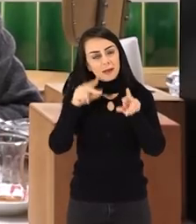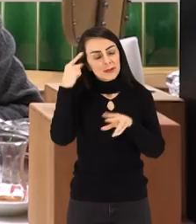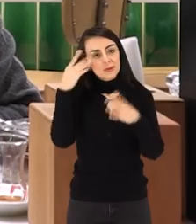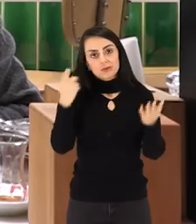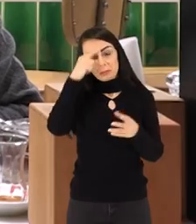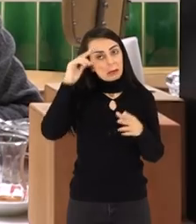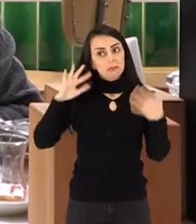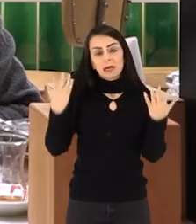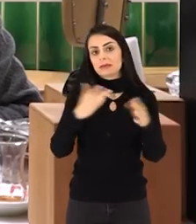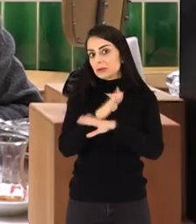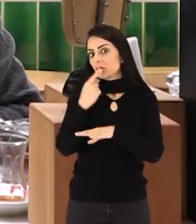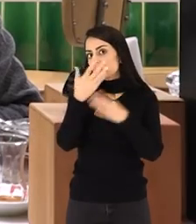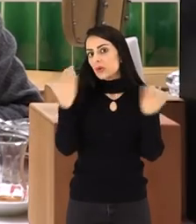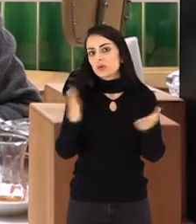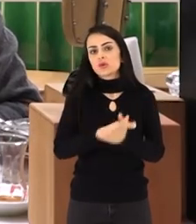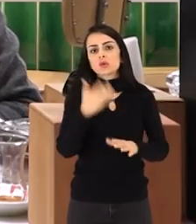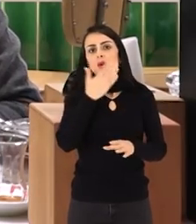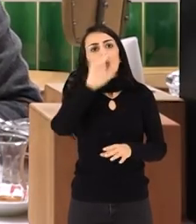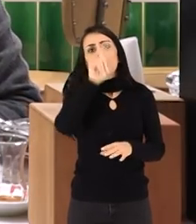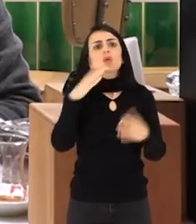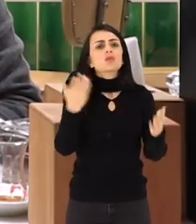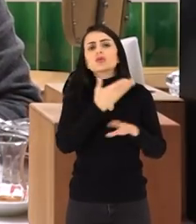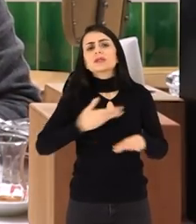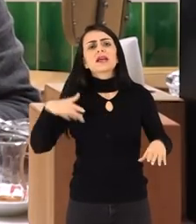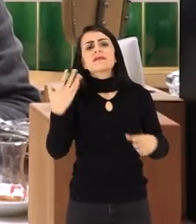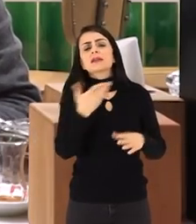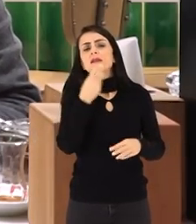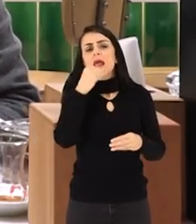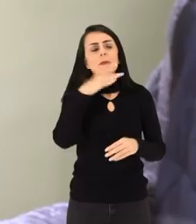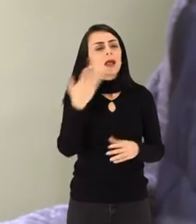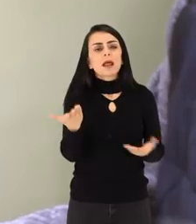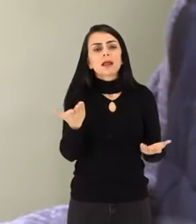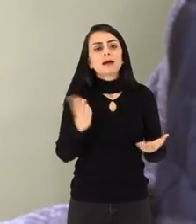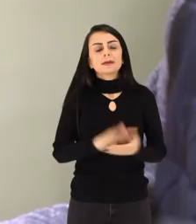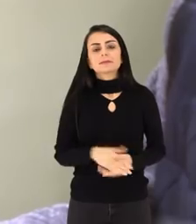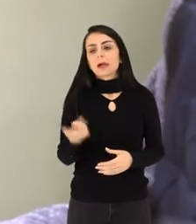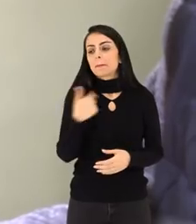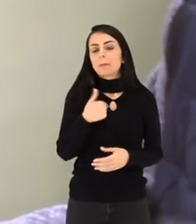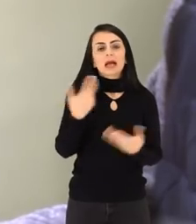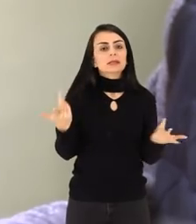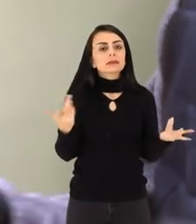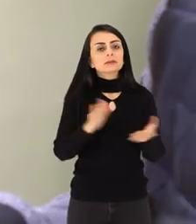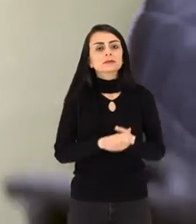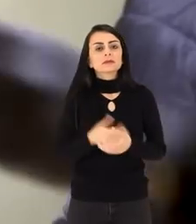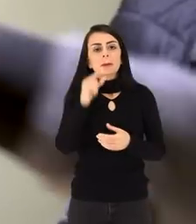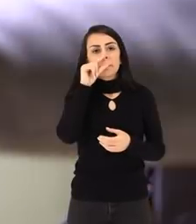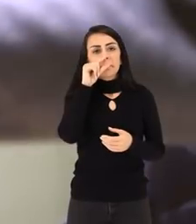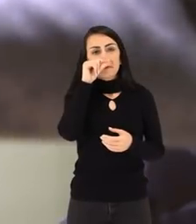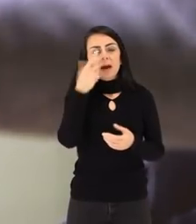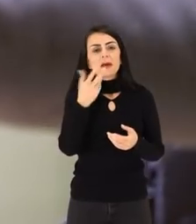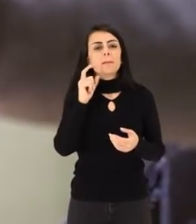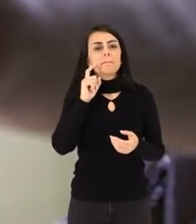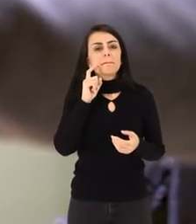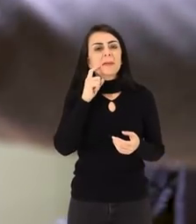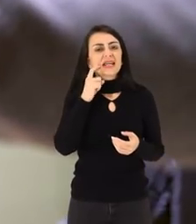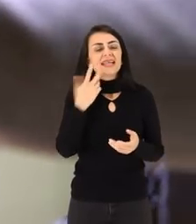bence. Belki de yani ne bileyim. Yok mu sevdiğin, yani onu da çok severim dediğin bir şey yok mu? İşte ben bamyalar,